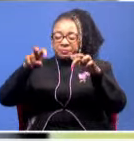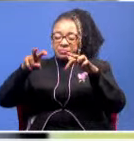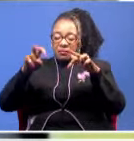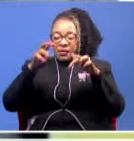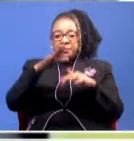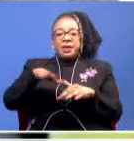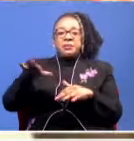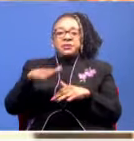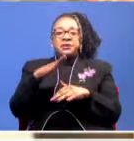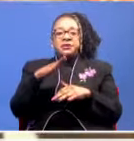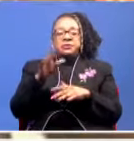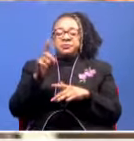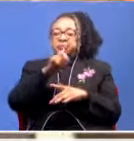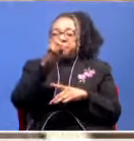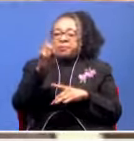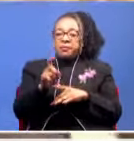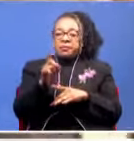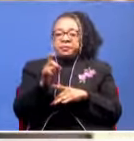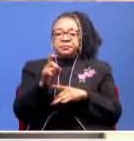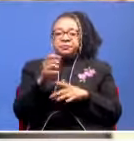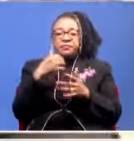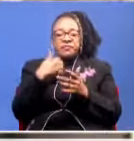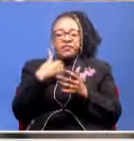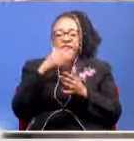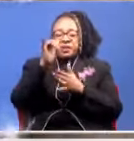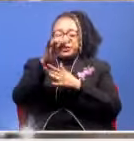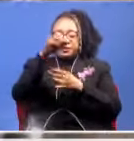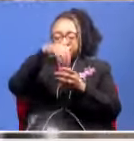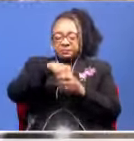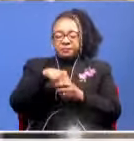Je, hatma ya vyama tanzu ndani